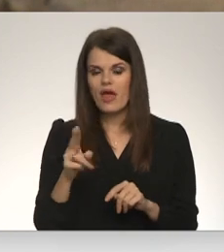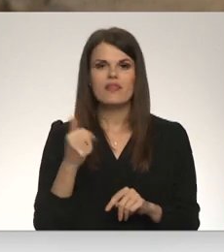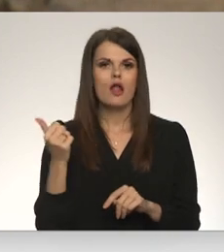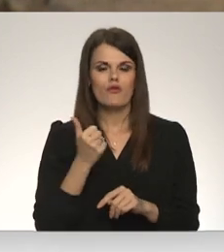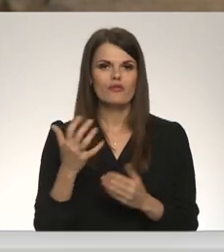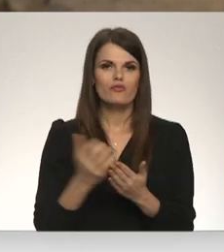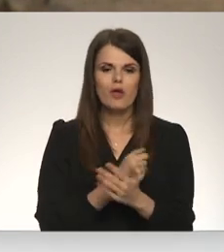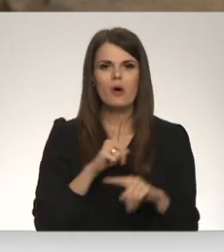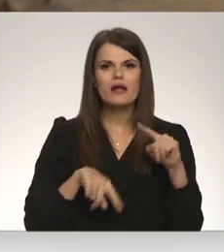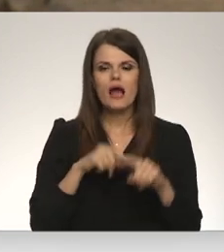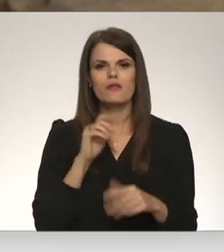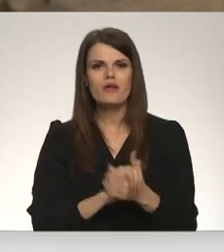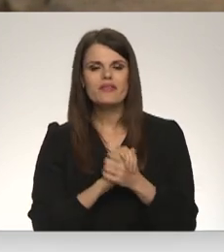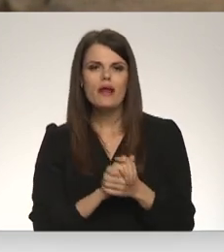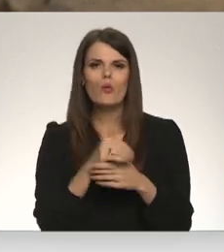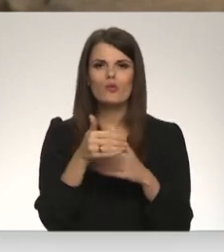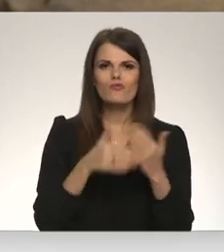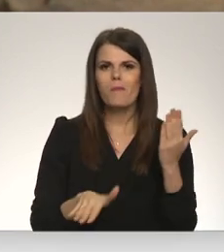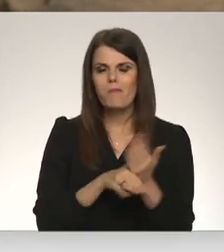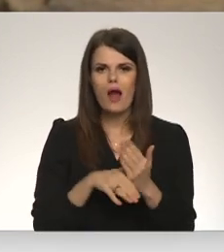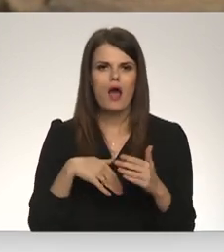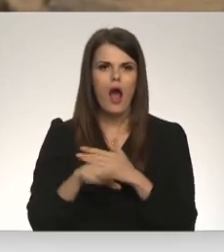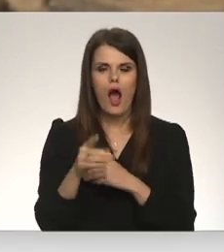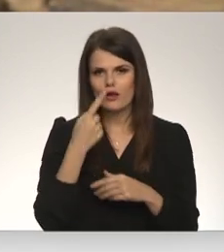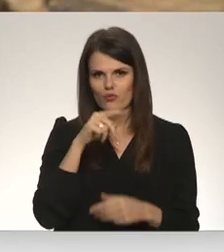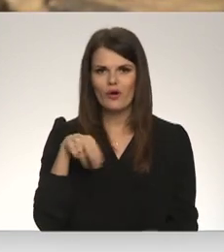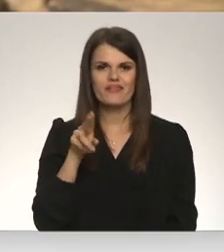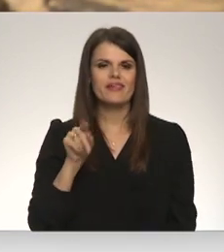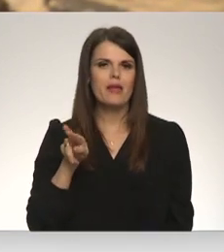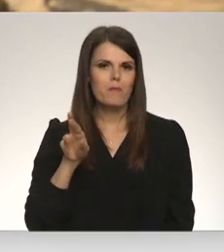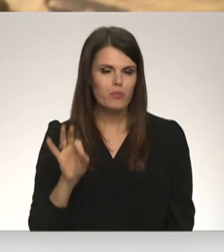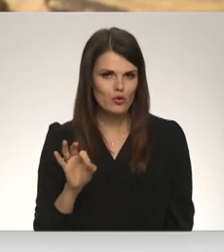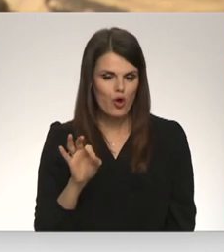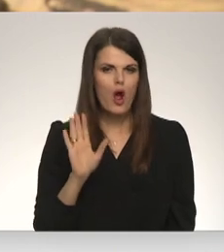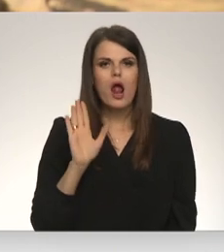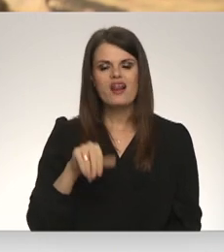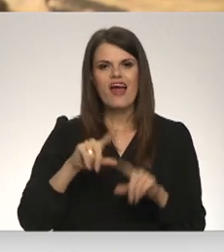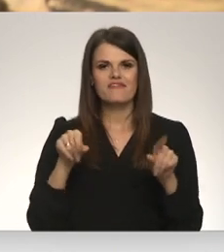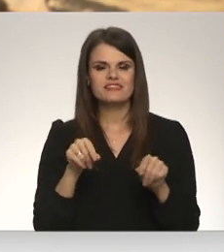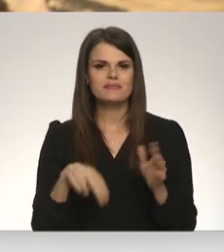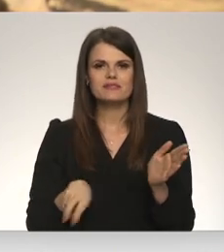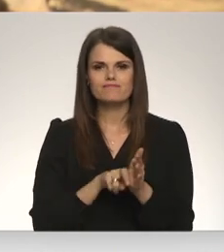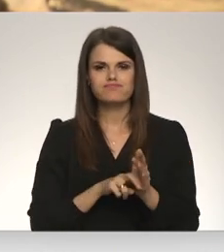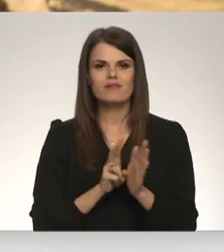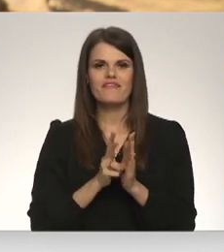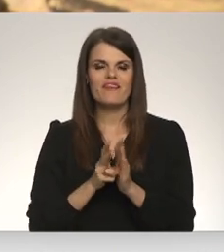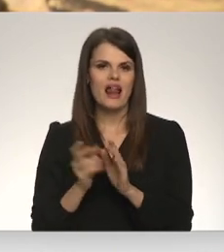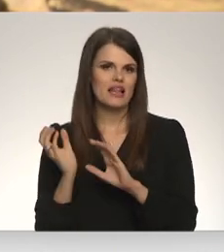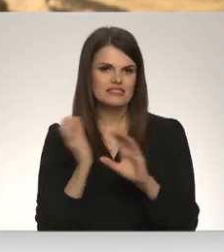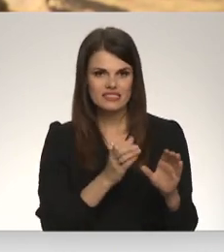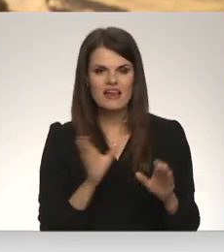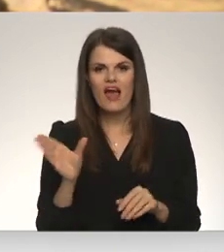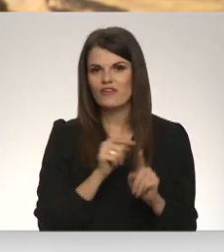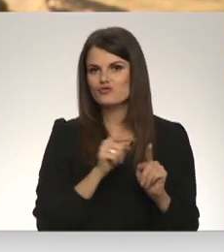ar radu, draugu, tuvinieku palīdzību ārā no Dņepropetrovskas, lai viņu vismaz iesēdinātu vilcienā. Visas